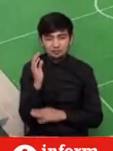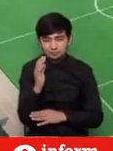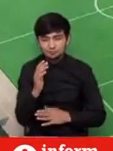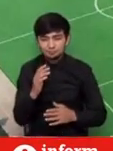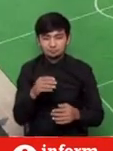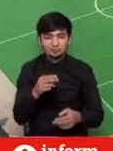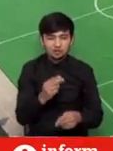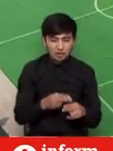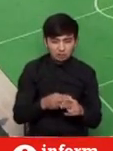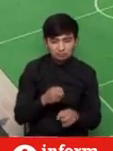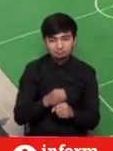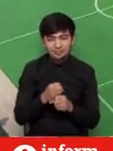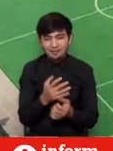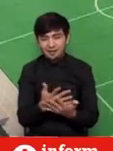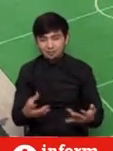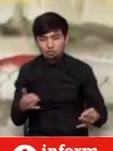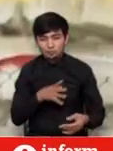безопасности установят